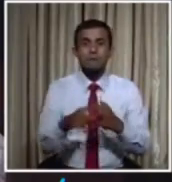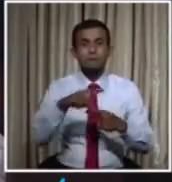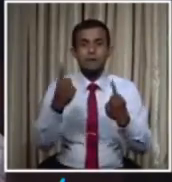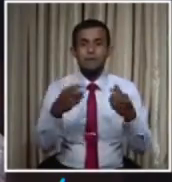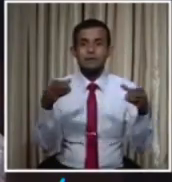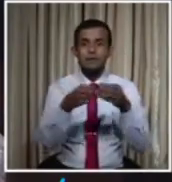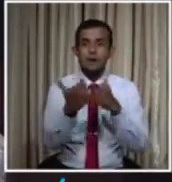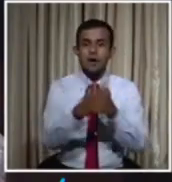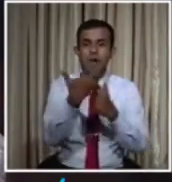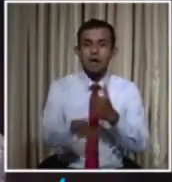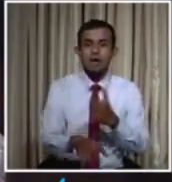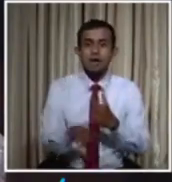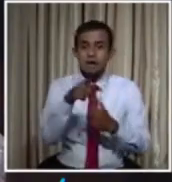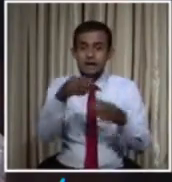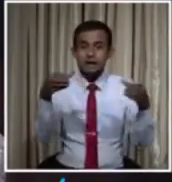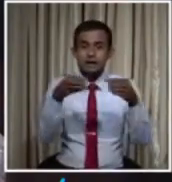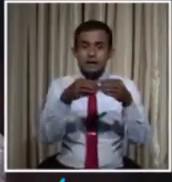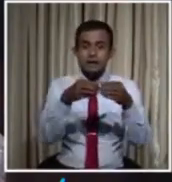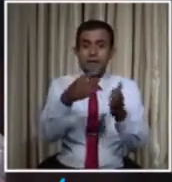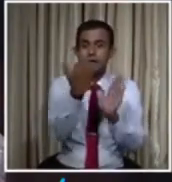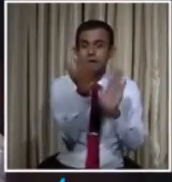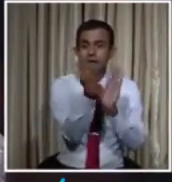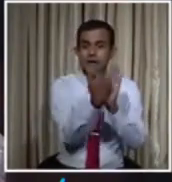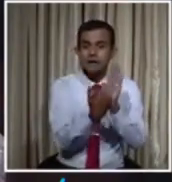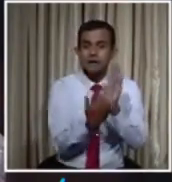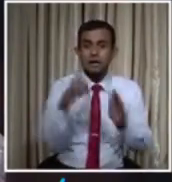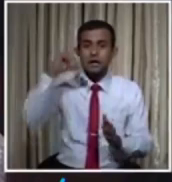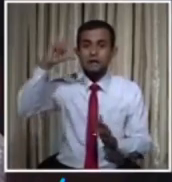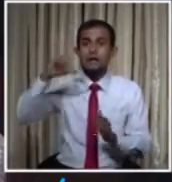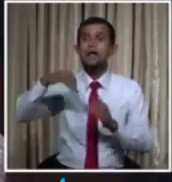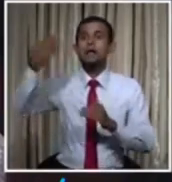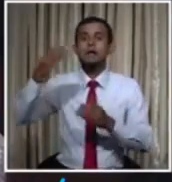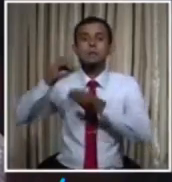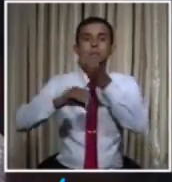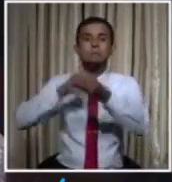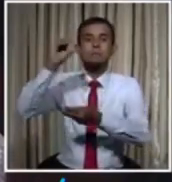හැදුවා ඒ ටීම් එක ලයිස්තුගත කරා චීනෙන් එළියට යන ආයෝජන